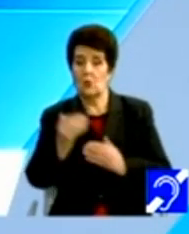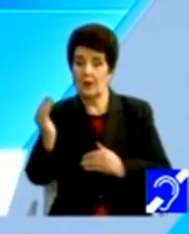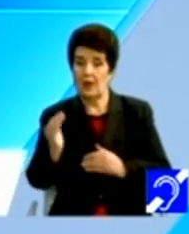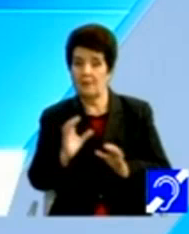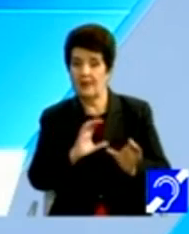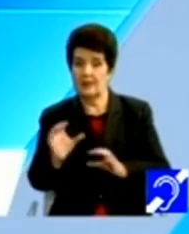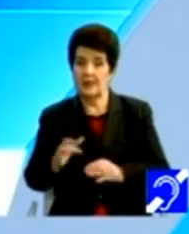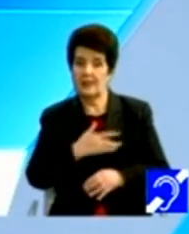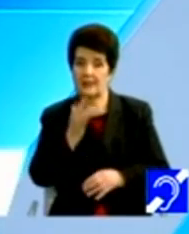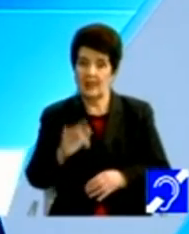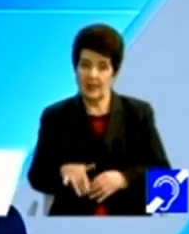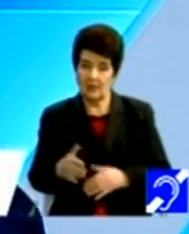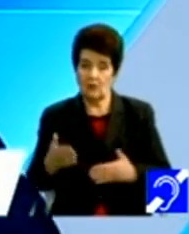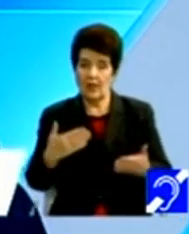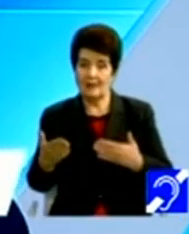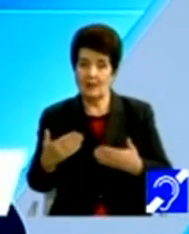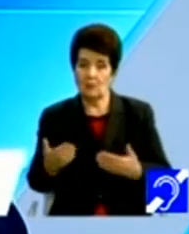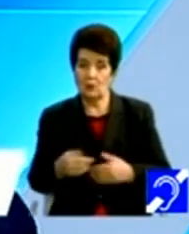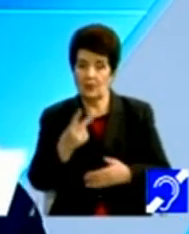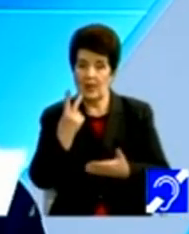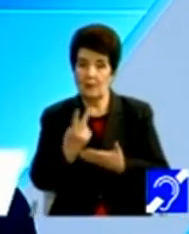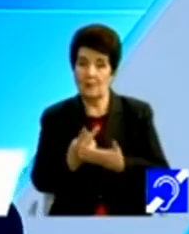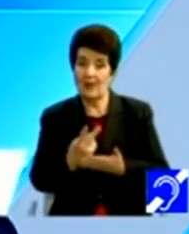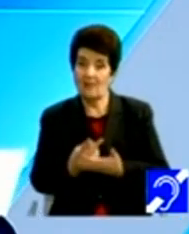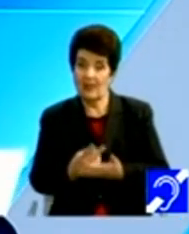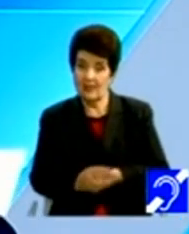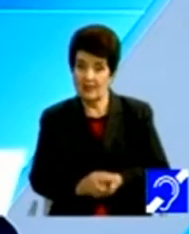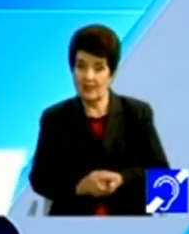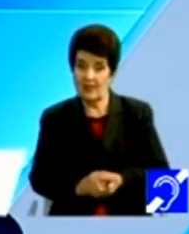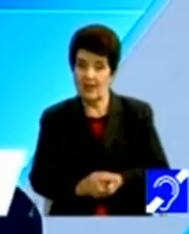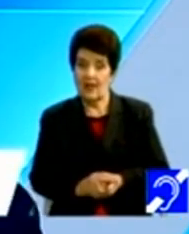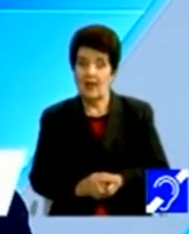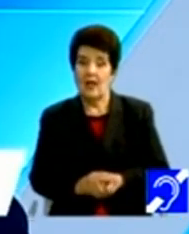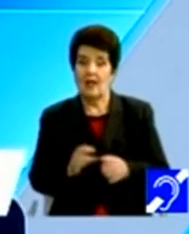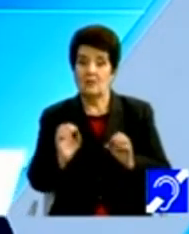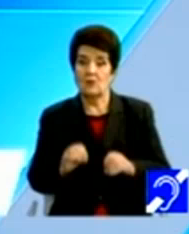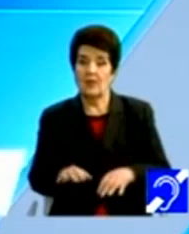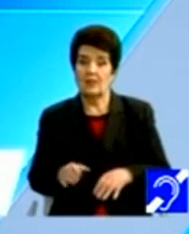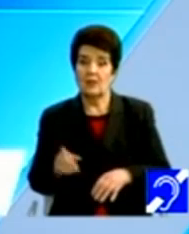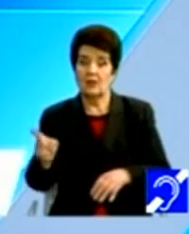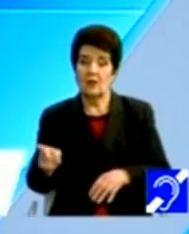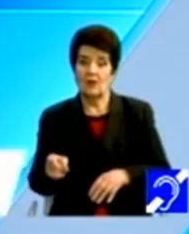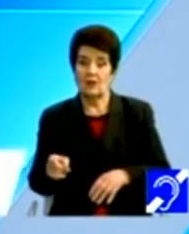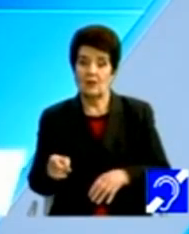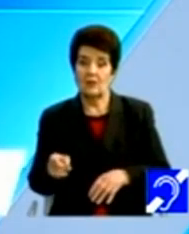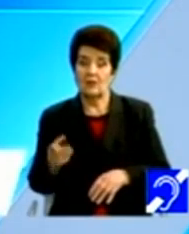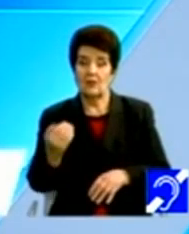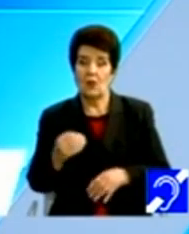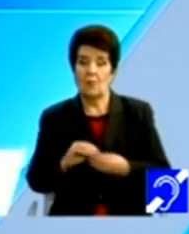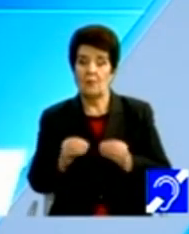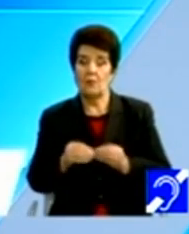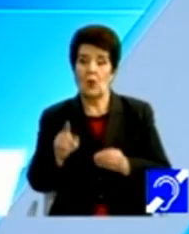să aibă strict atribuțiile care prevede nu rezolvare, ci expunerea unora sau altor probleme.